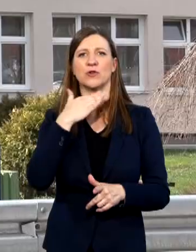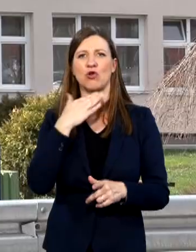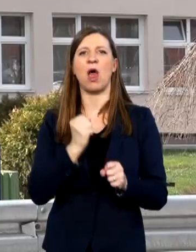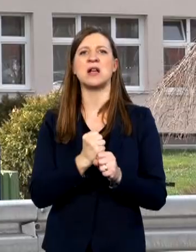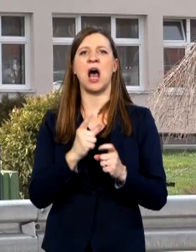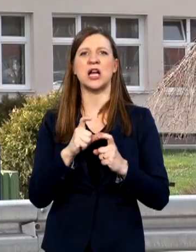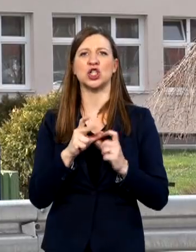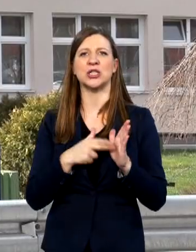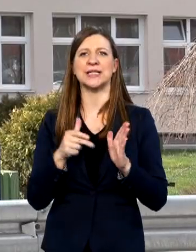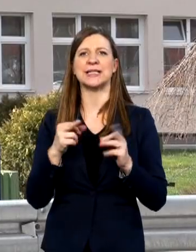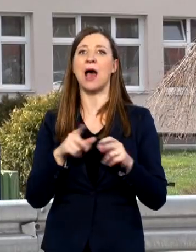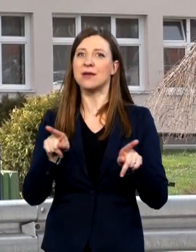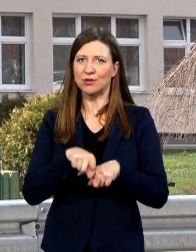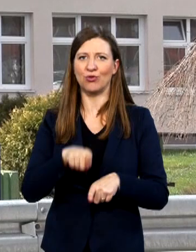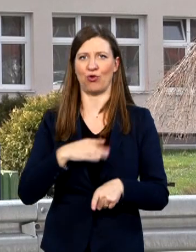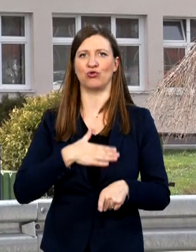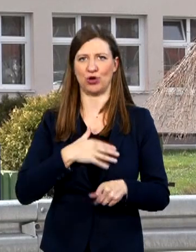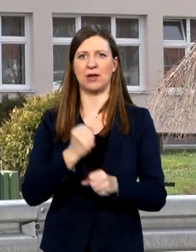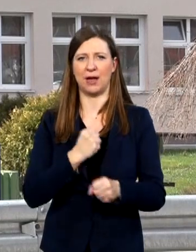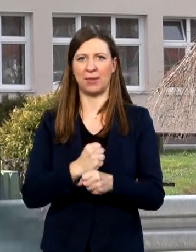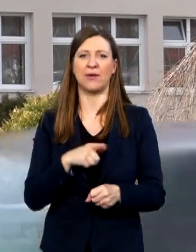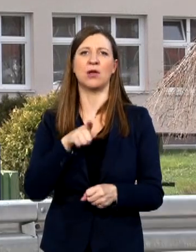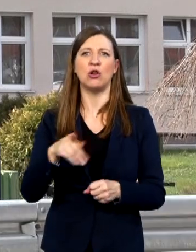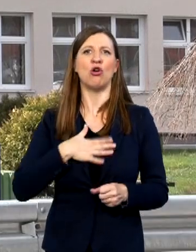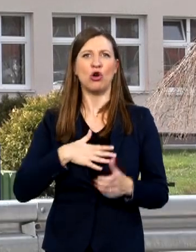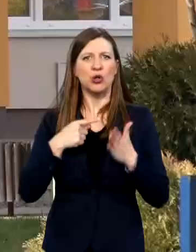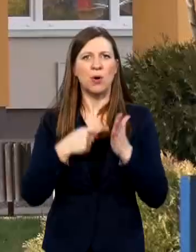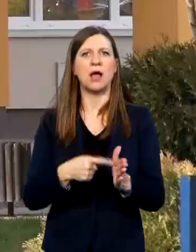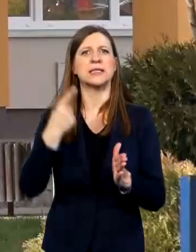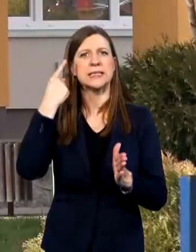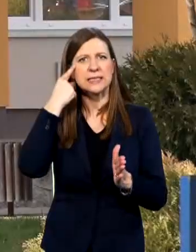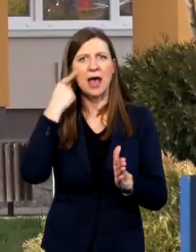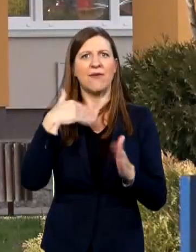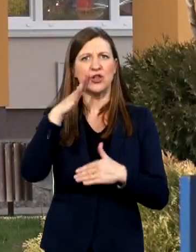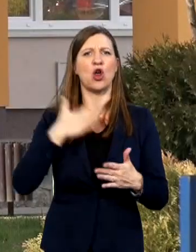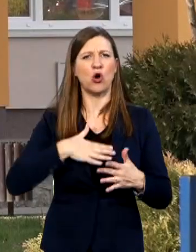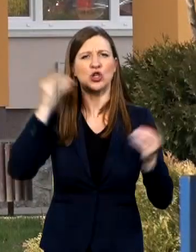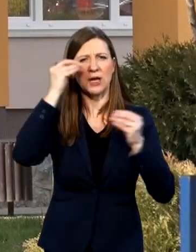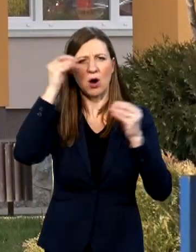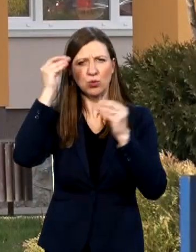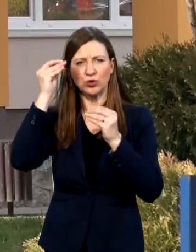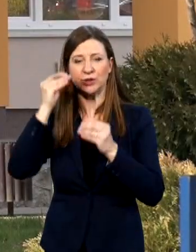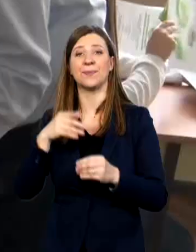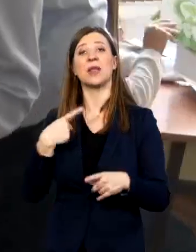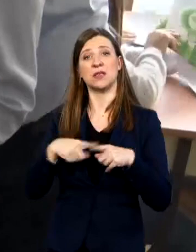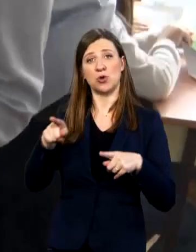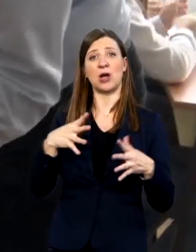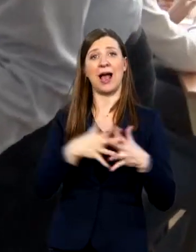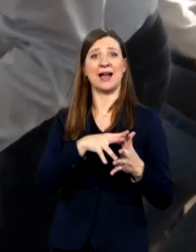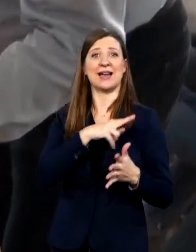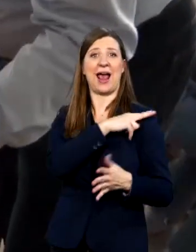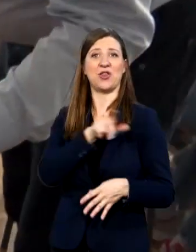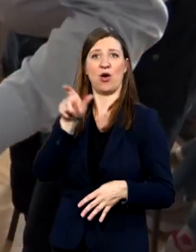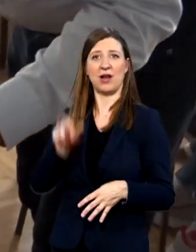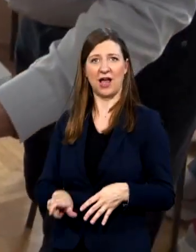osnovne škole Garešnica. Kao zahvalu za trud i želju za znanjem o ekologiji i razvrstavanju otpada, gradonačelnik Josip